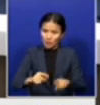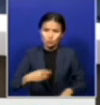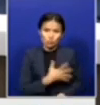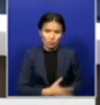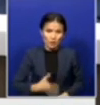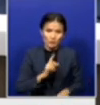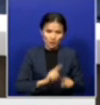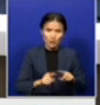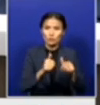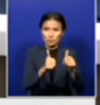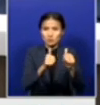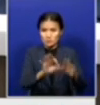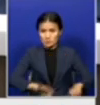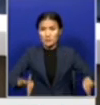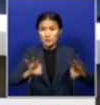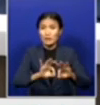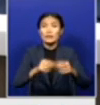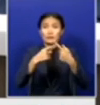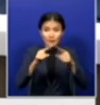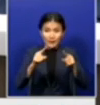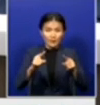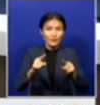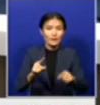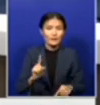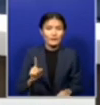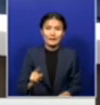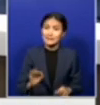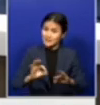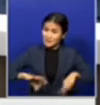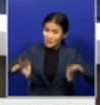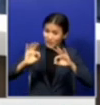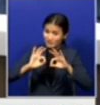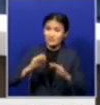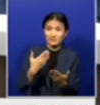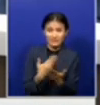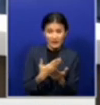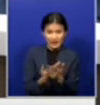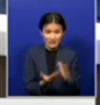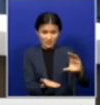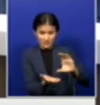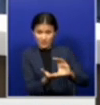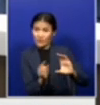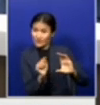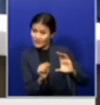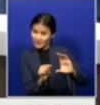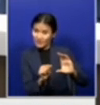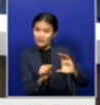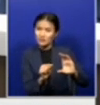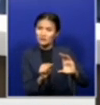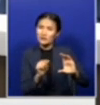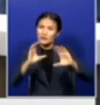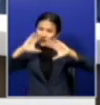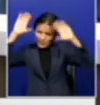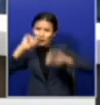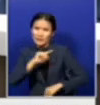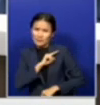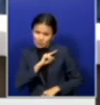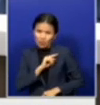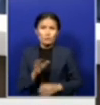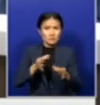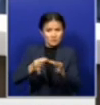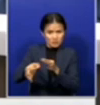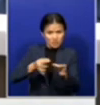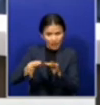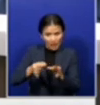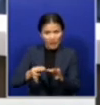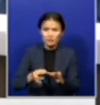ได้ว่างบประมาณก้อนนี้รายละเอียดการใช้จ่ายมันเป็นอย่างไรใ